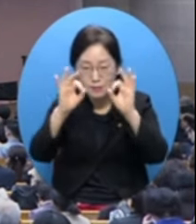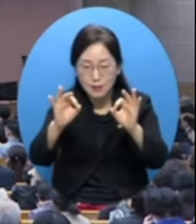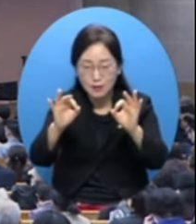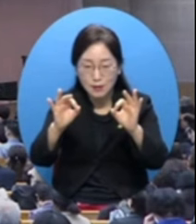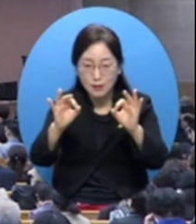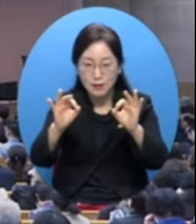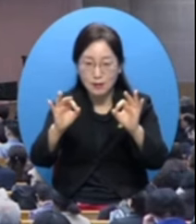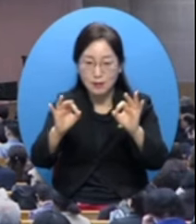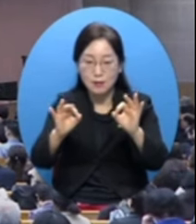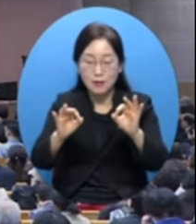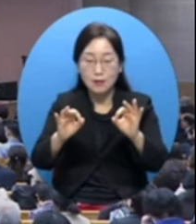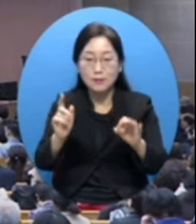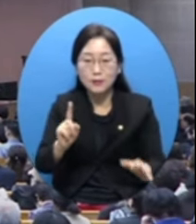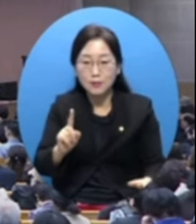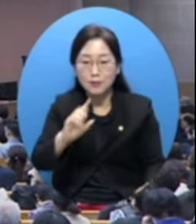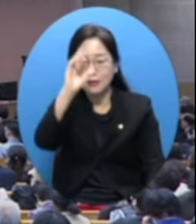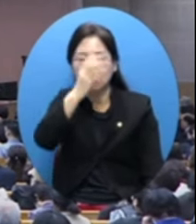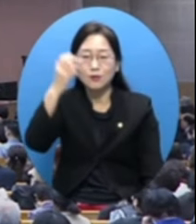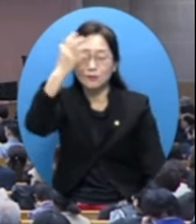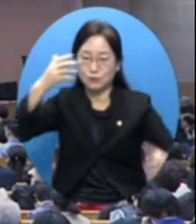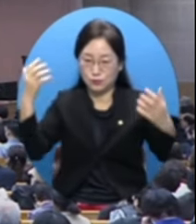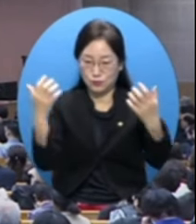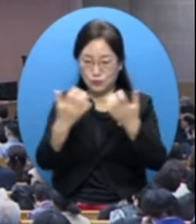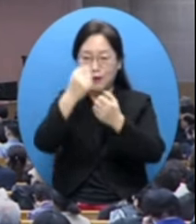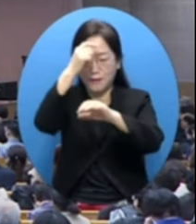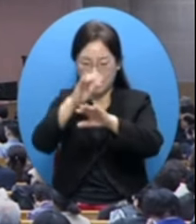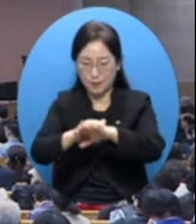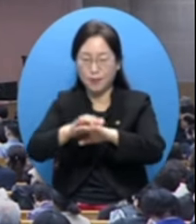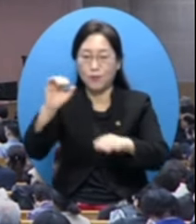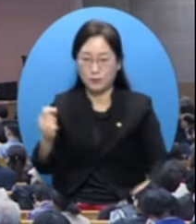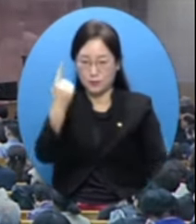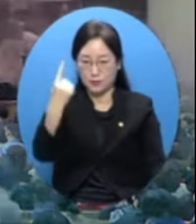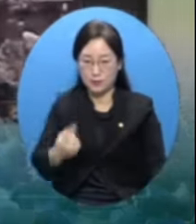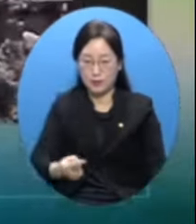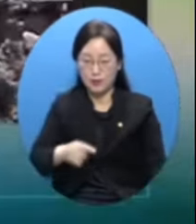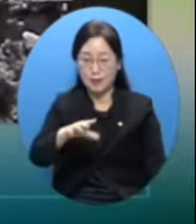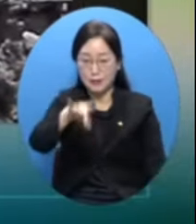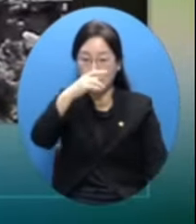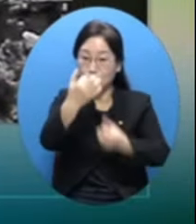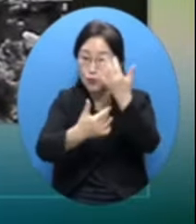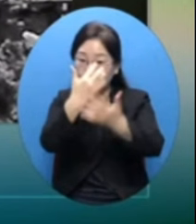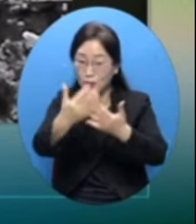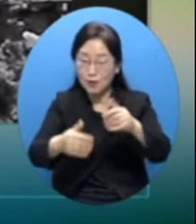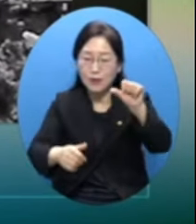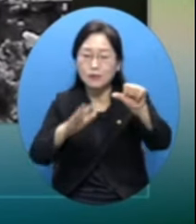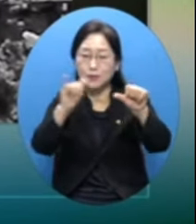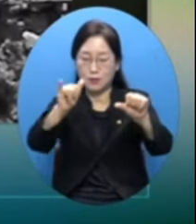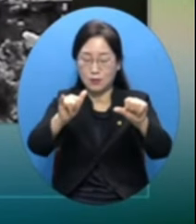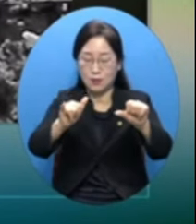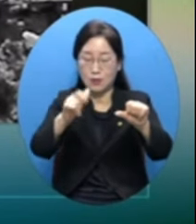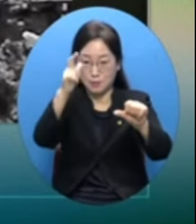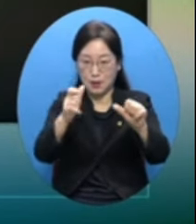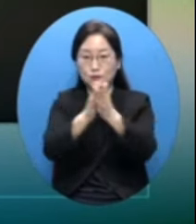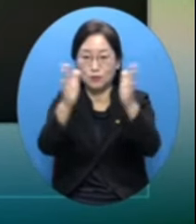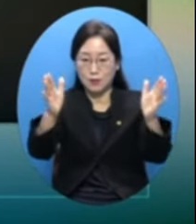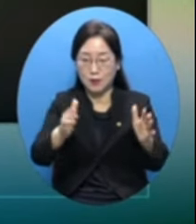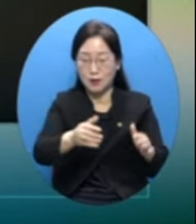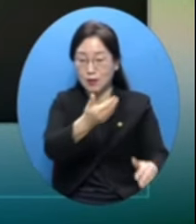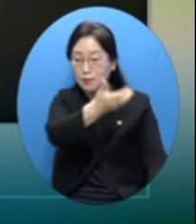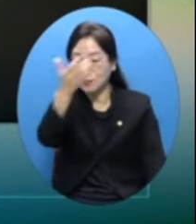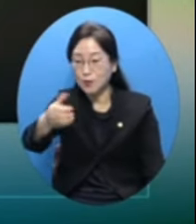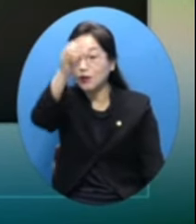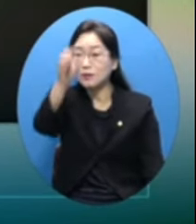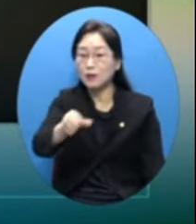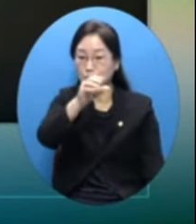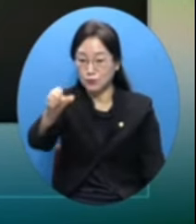중심에 이 바로 성령 충만한 예배가 있었습니다. 대두동 천막교회에서 다섯 명으로 출발한 이 교회가 서대문으로 와서 만 명을